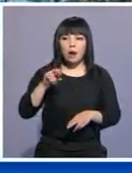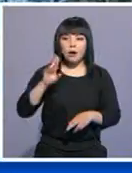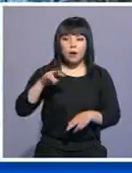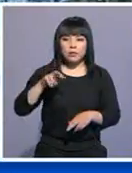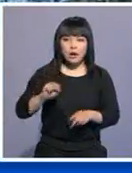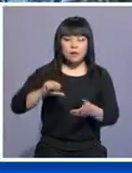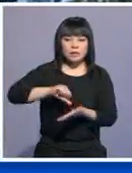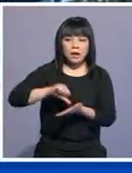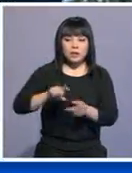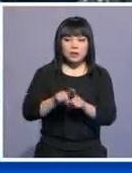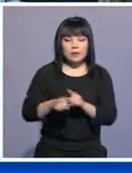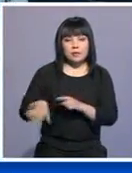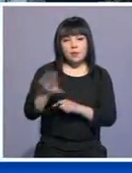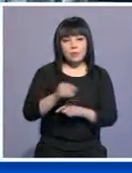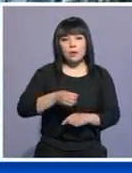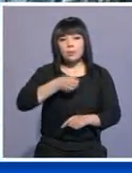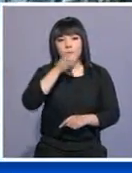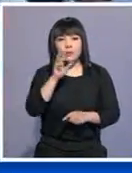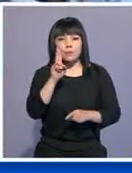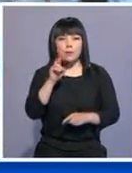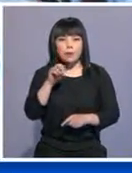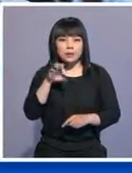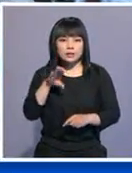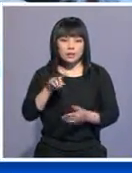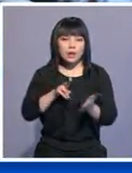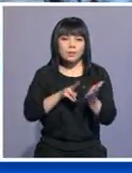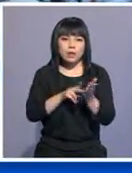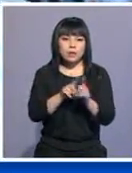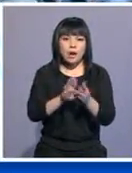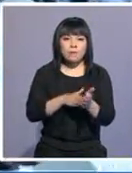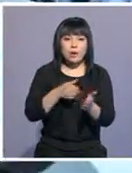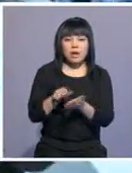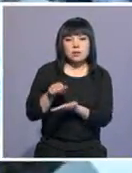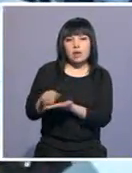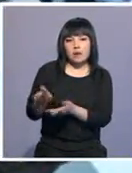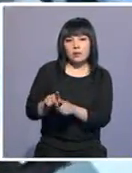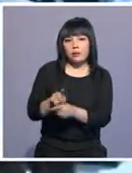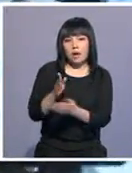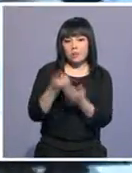отыр. Тағы бір мәліметке қарағанда, PepsiCo компаниясы да бромдалған майдан бас тартатынын жариялаған.